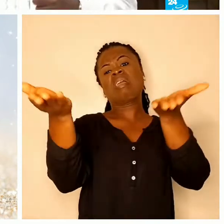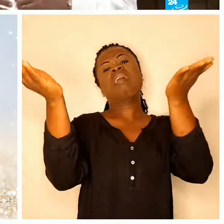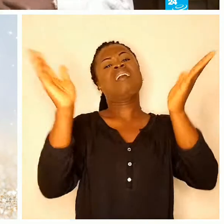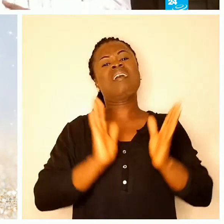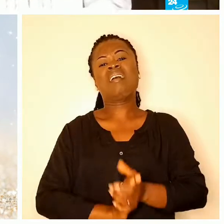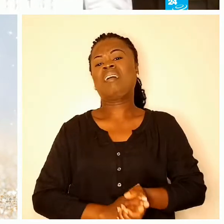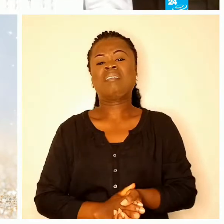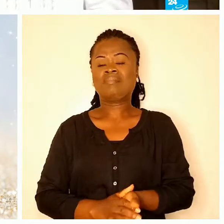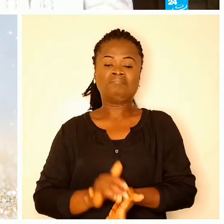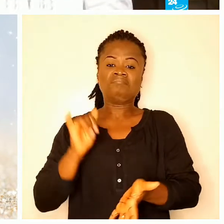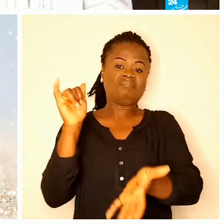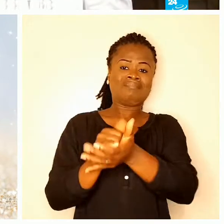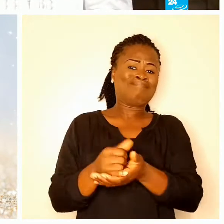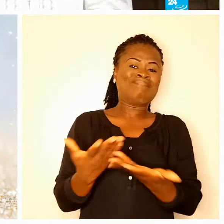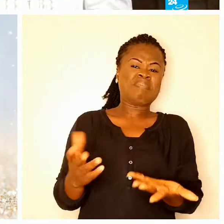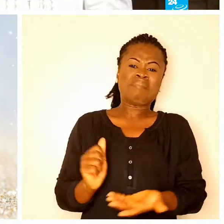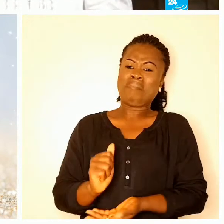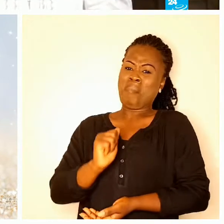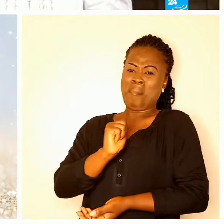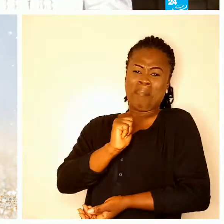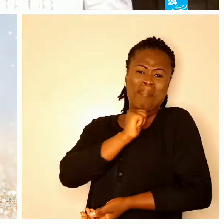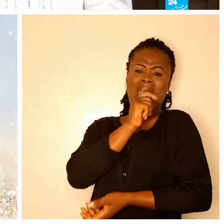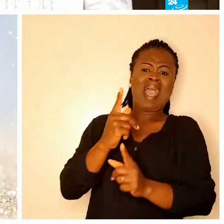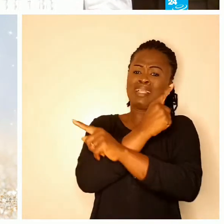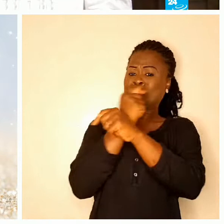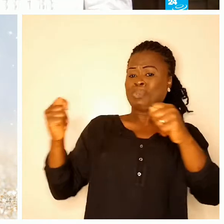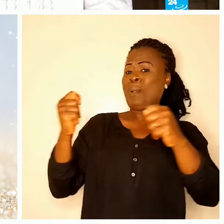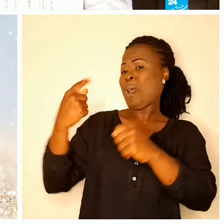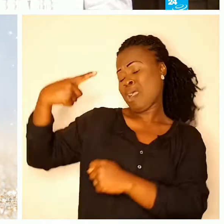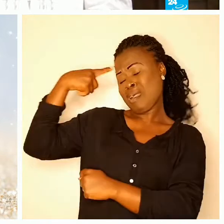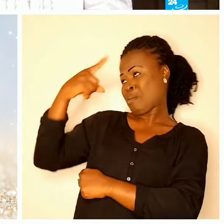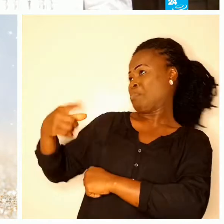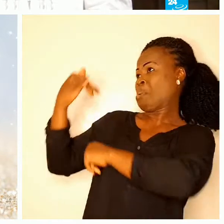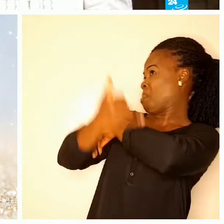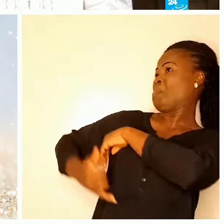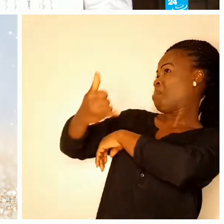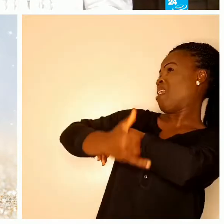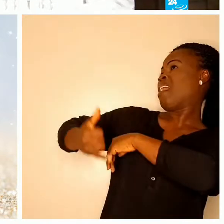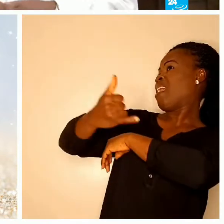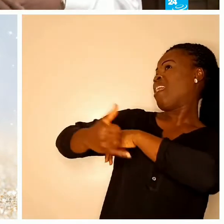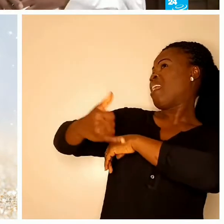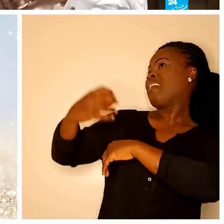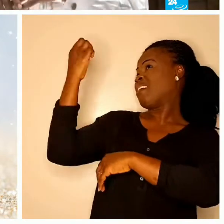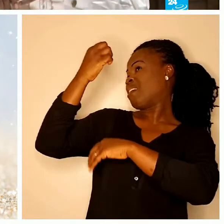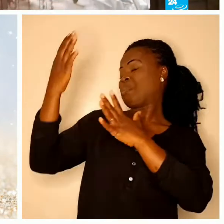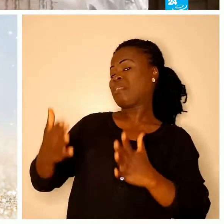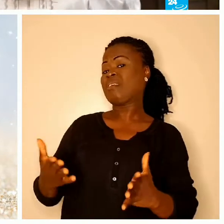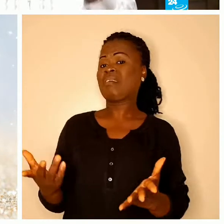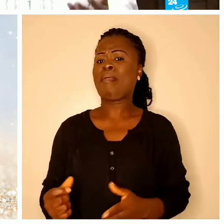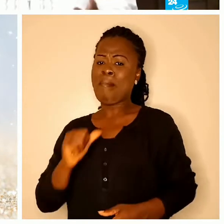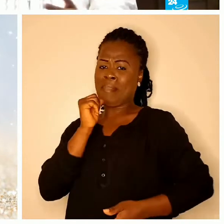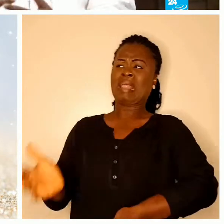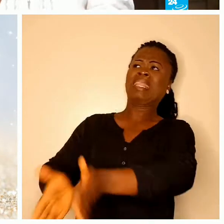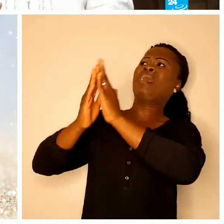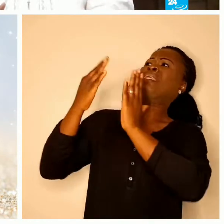quelque chose qui est insurmontable pour des pays donateurs comme ceux du G20. Monsieur le Président, je ne leur demande pas de